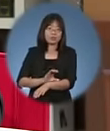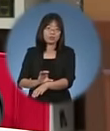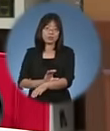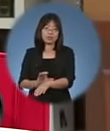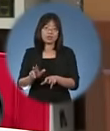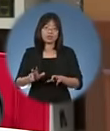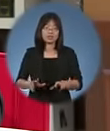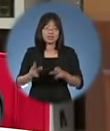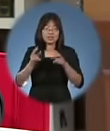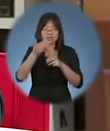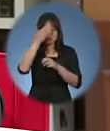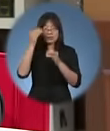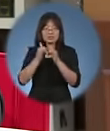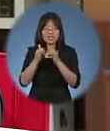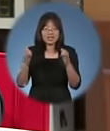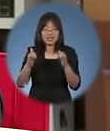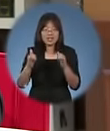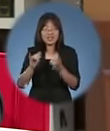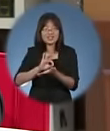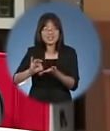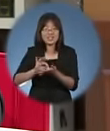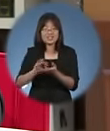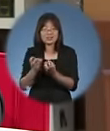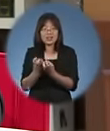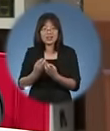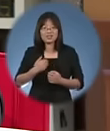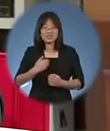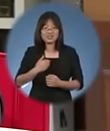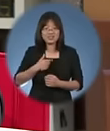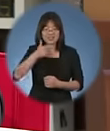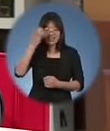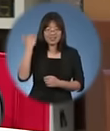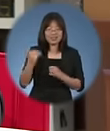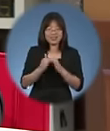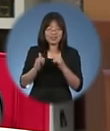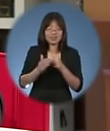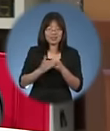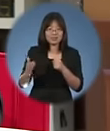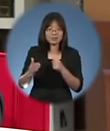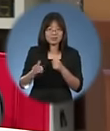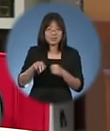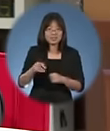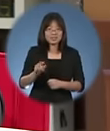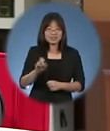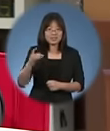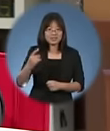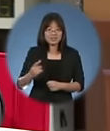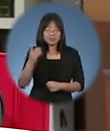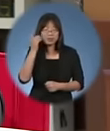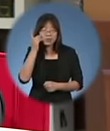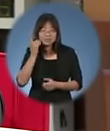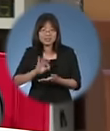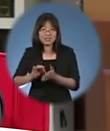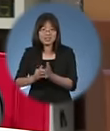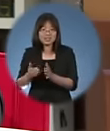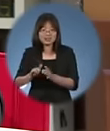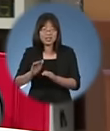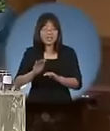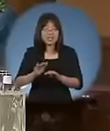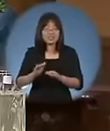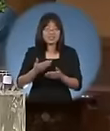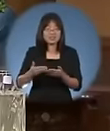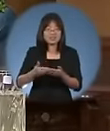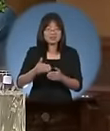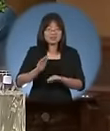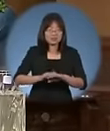지금 신세대들이 하는 것이고 저희는 역시 아날로그 세대이기 때문에 스마트폰은 씁니다만은 작업은 예. 손으로 합니다. 손으로 직접